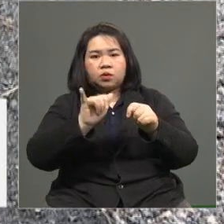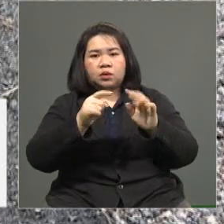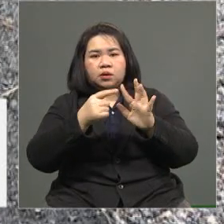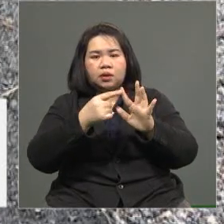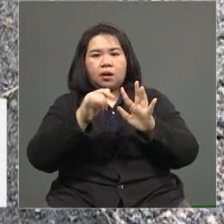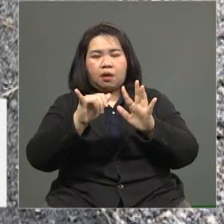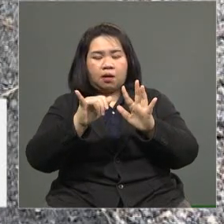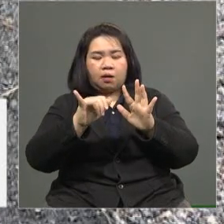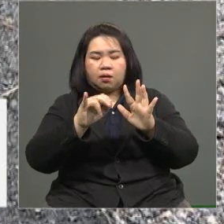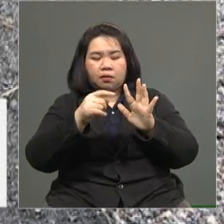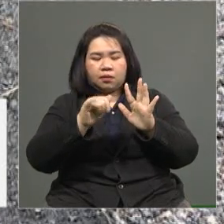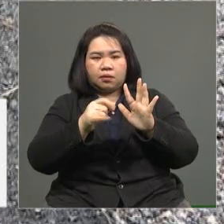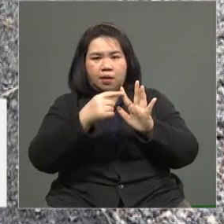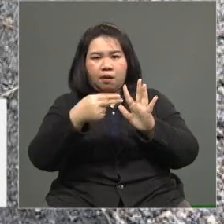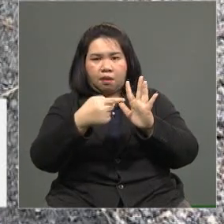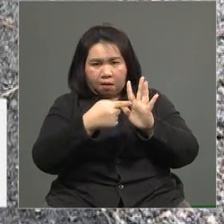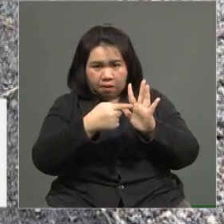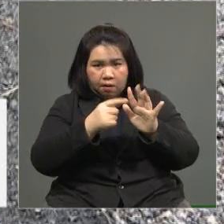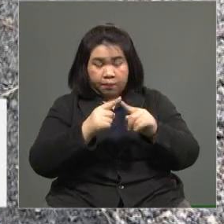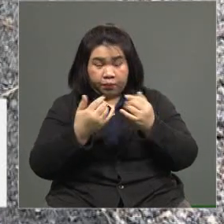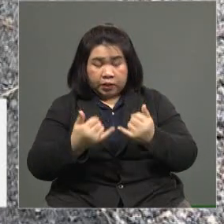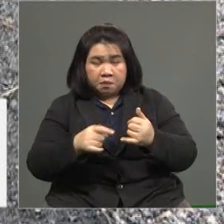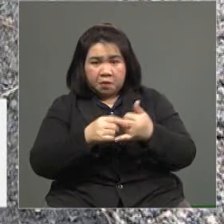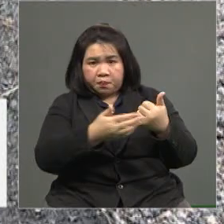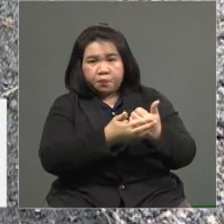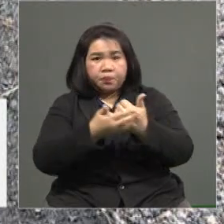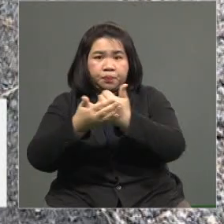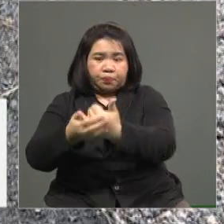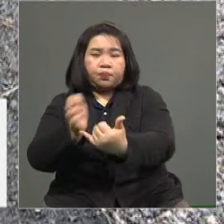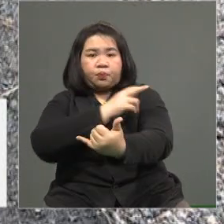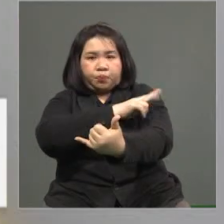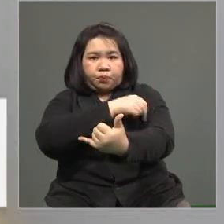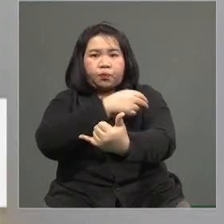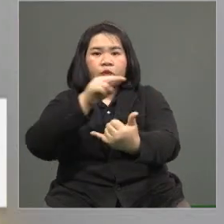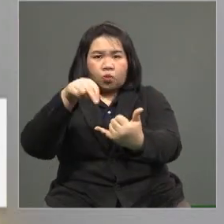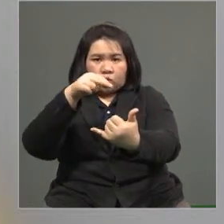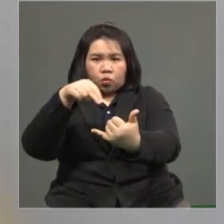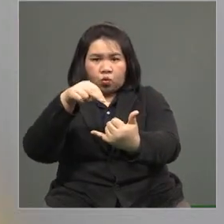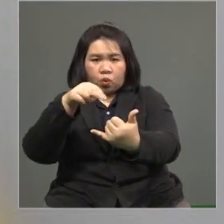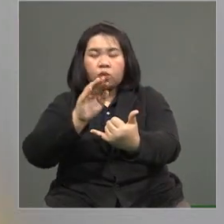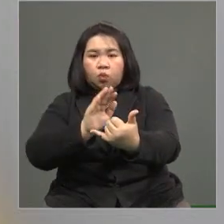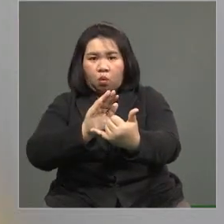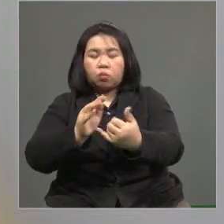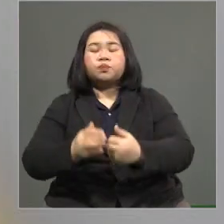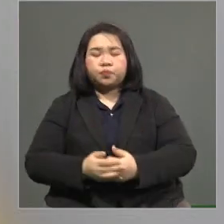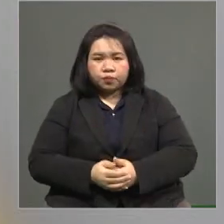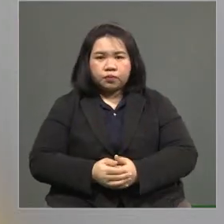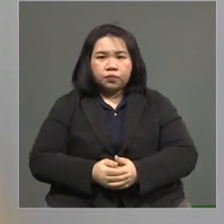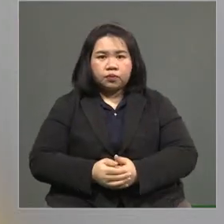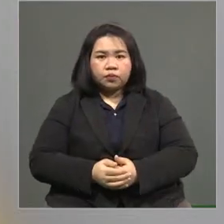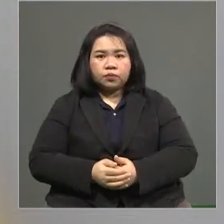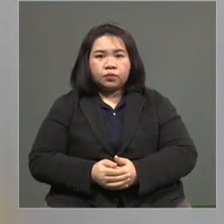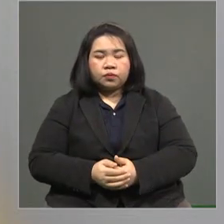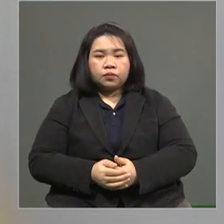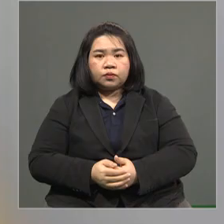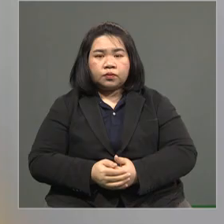ยะลาเจ้าหน้าที่ได้นำจาก10ิเอกอำหมัดครับเข้ารับการรักษาทันทีที่โรงพยาบาลสมเด็จพระยุพราชยะหาเพื่อช่วยชีวิตเป็นการ